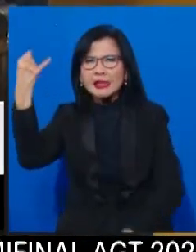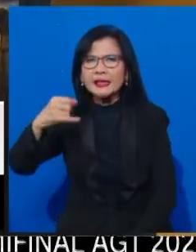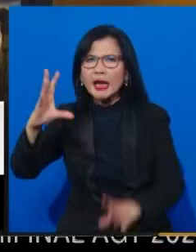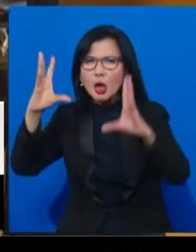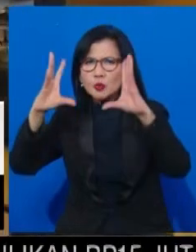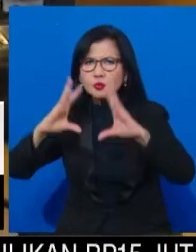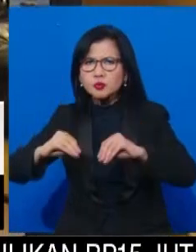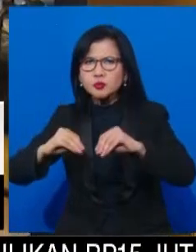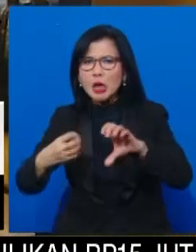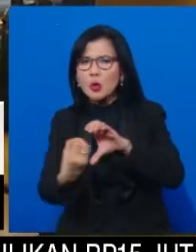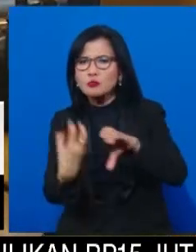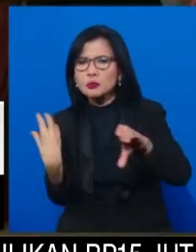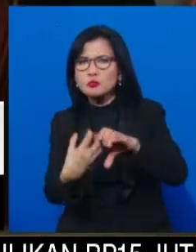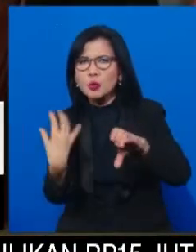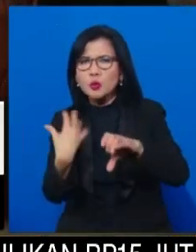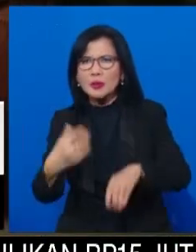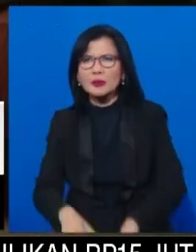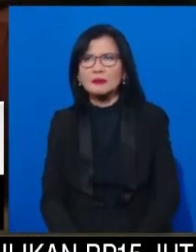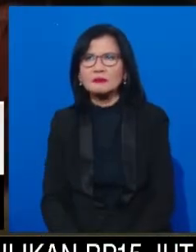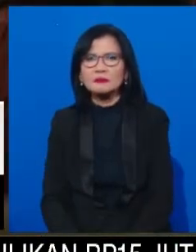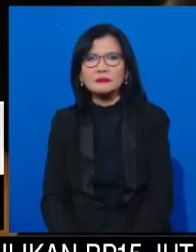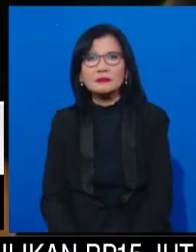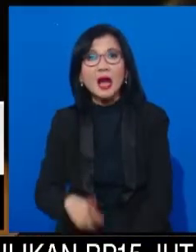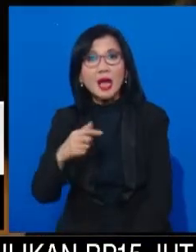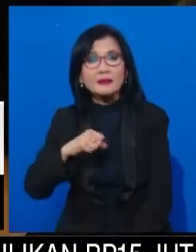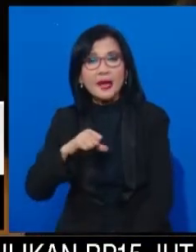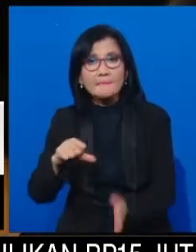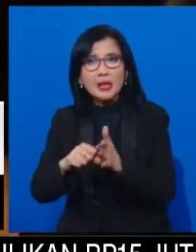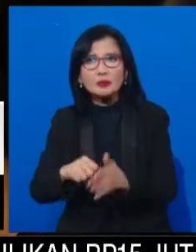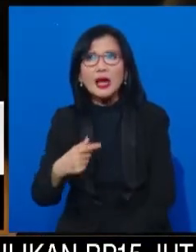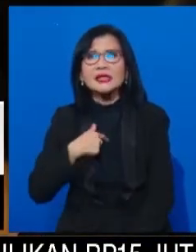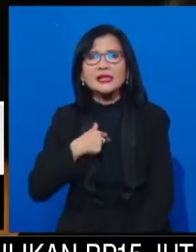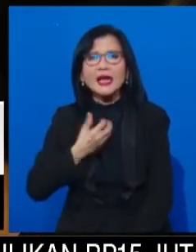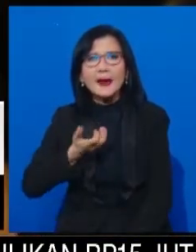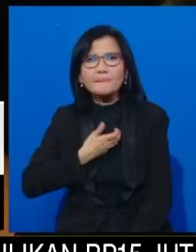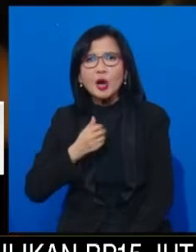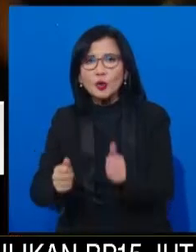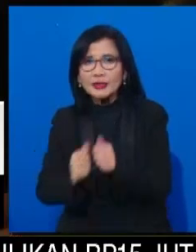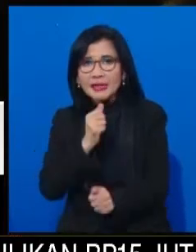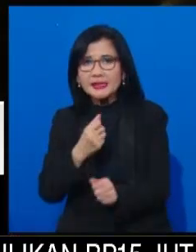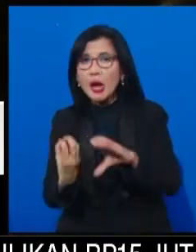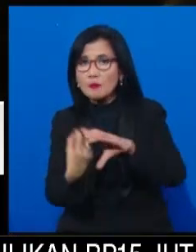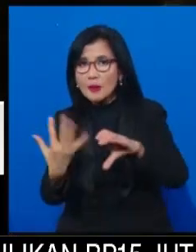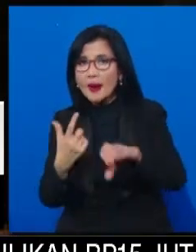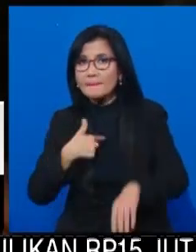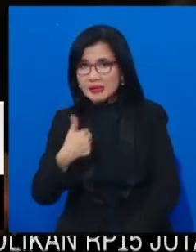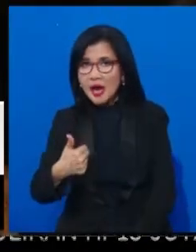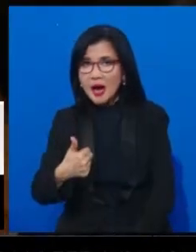gas buang kendaraan bermotor. Siang, Mbak, ada yang bisa dibantu? Siang, Mbak, saya mau uji emisi, bisa? Oh, bisa, ya.